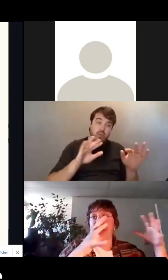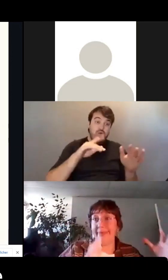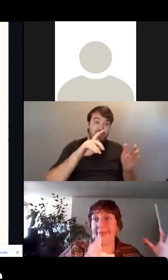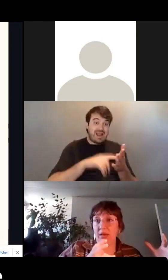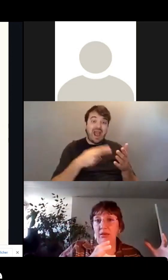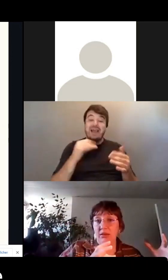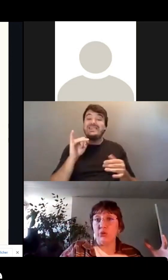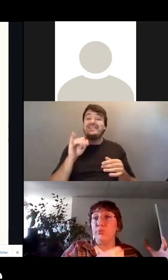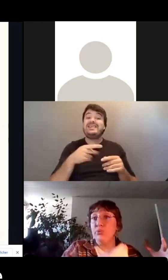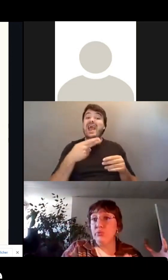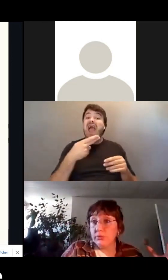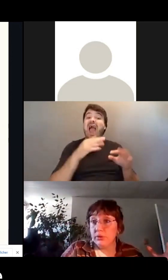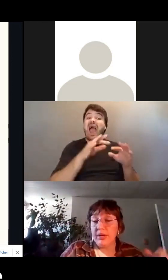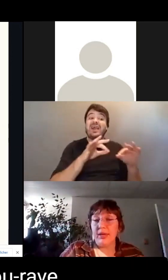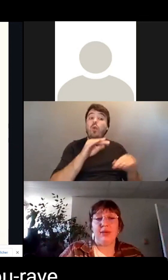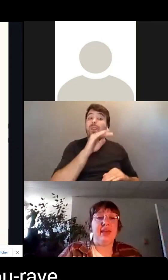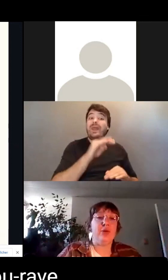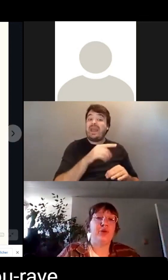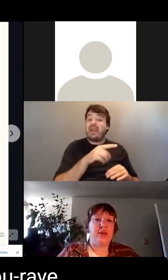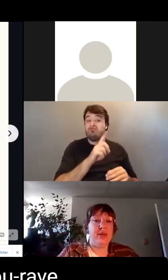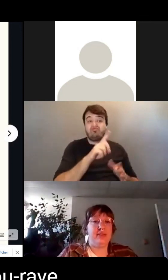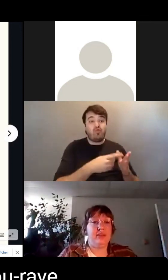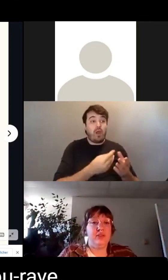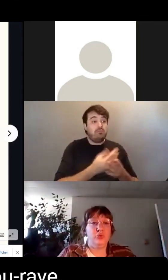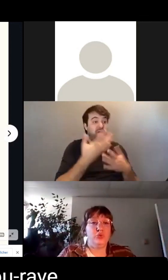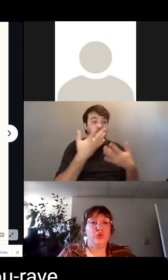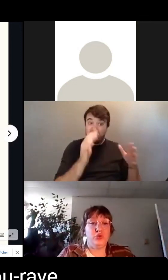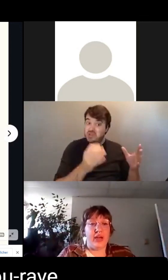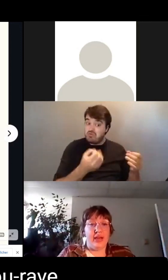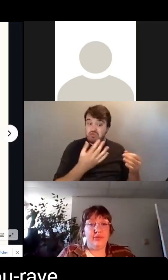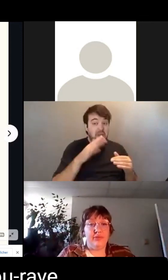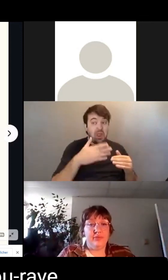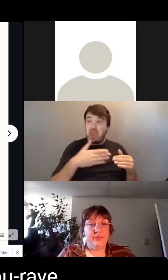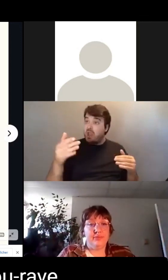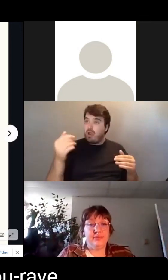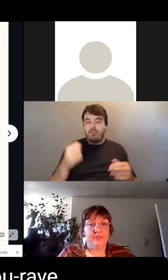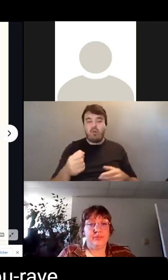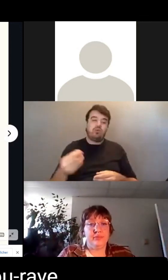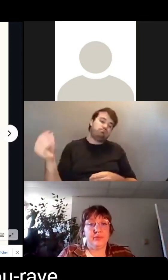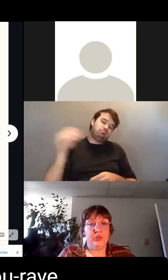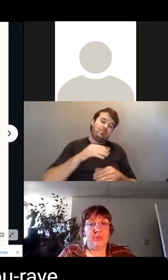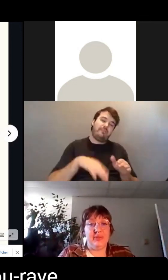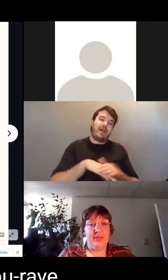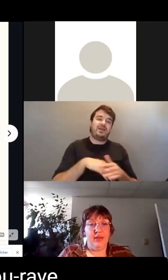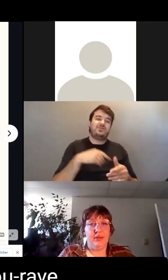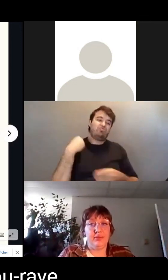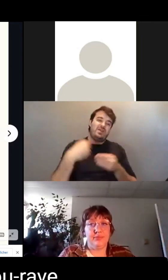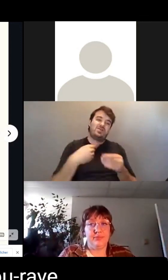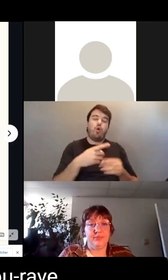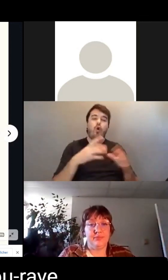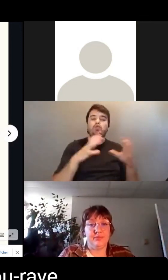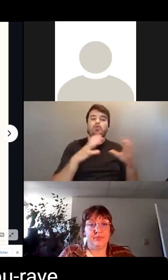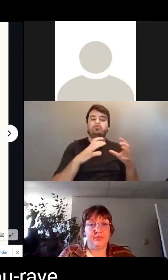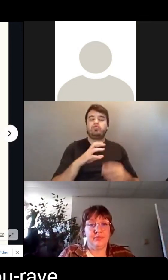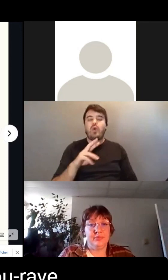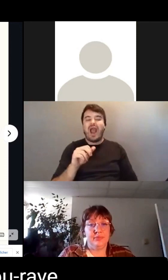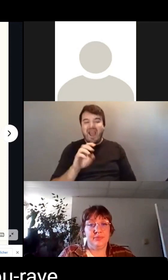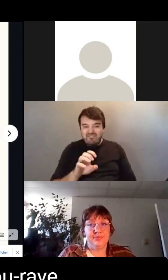haricot nain, il ne donne plus, eh bien, on pourrait mettre du chou-rave, de l'épinard,